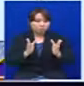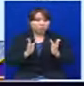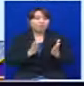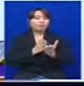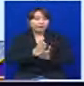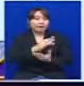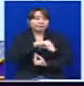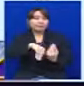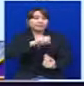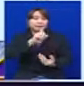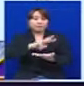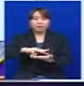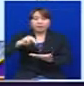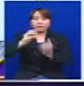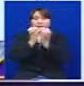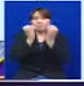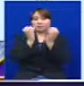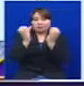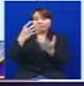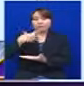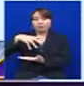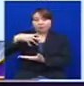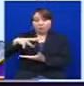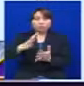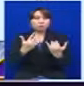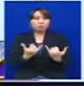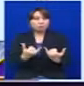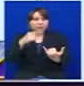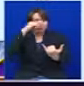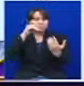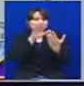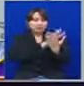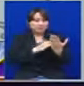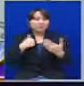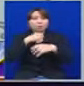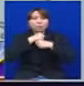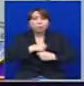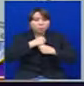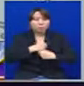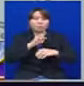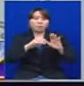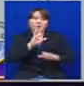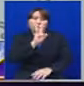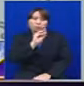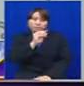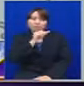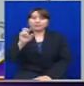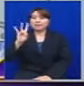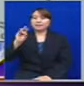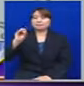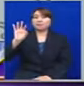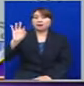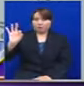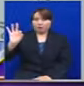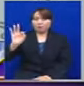ำคณะเศรษฐศาสตร์มหาวิทยาลัยธรรมศาสตร์กล่าวว่าปัจจุบันประเทศไทยมีผู้สูงอายุระหว่าง60ถึง79